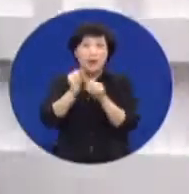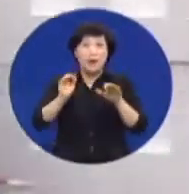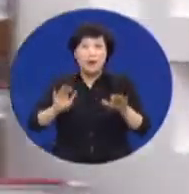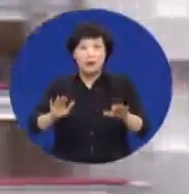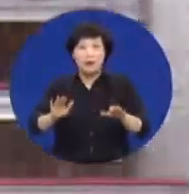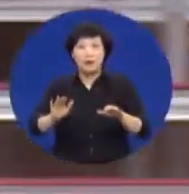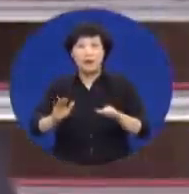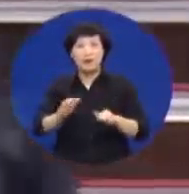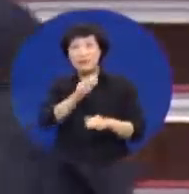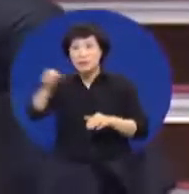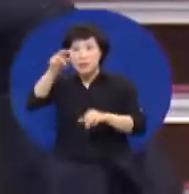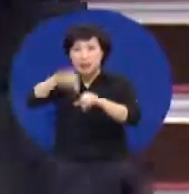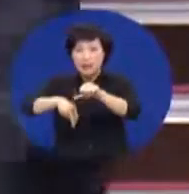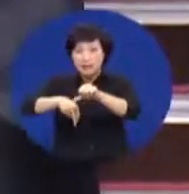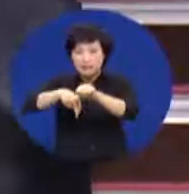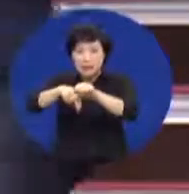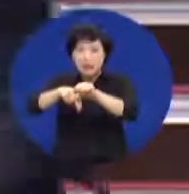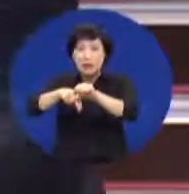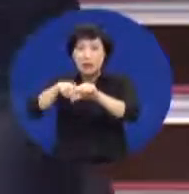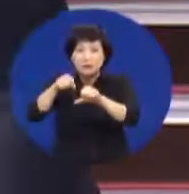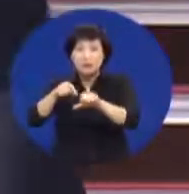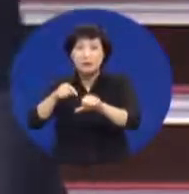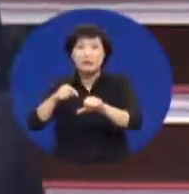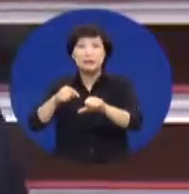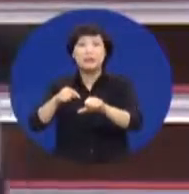총동원해서 십자가에 나를